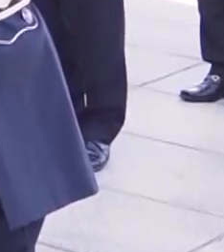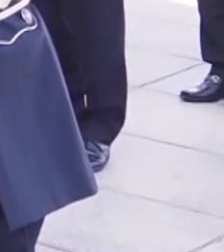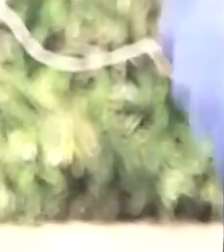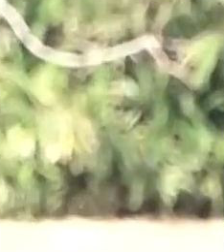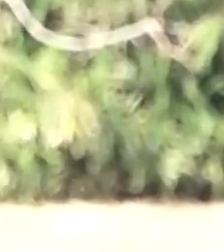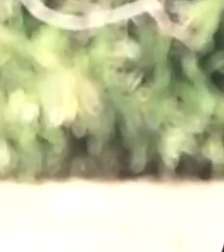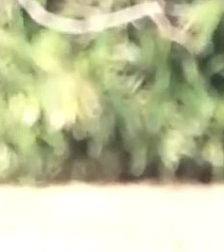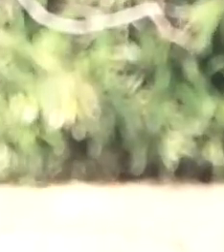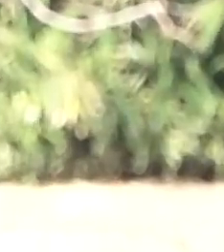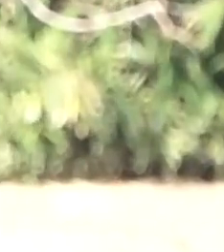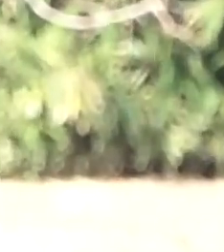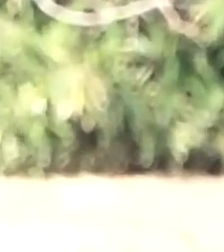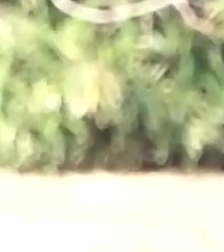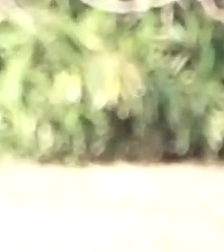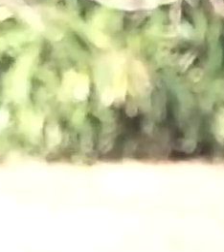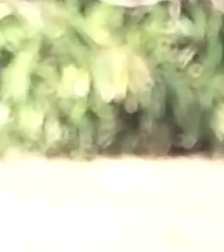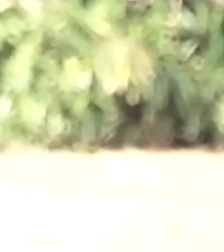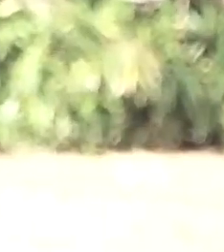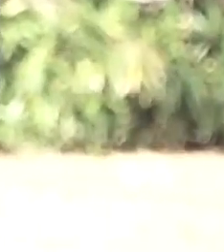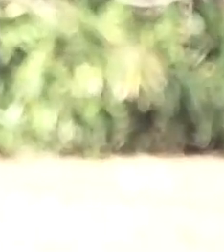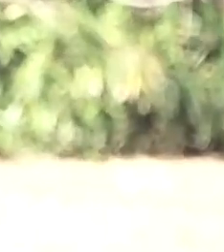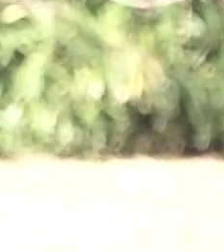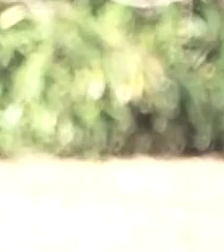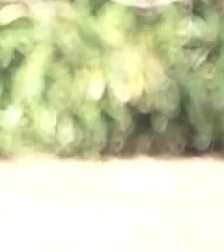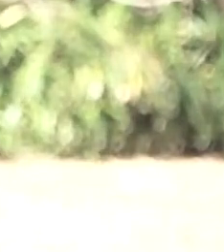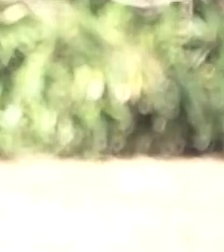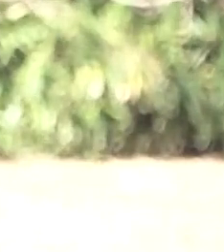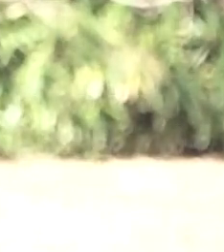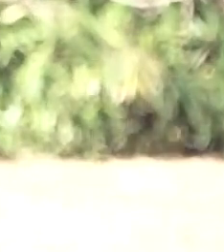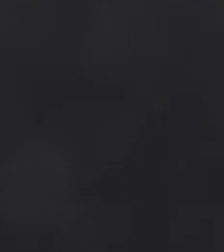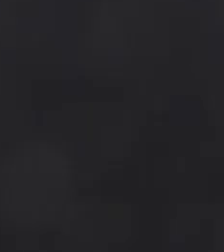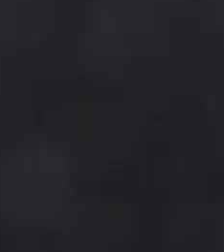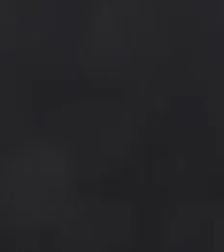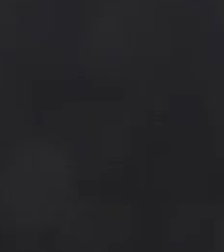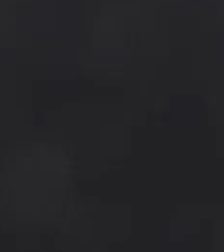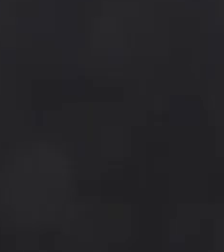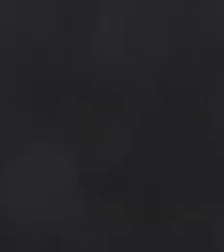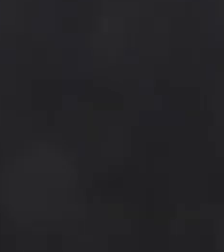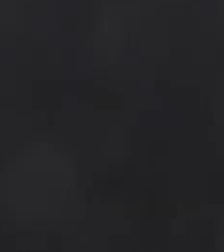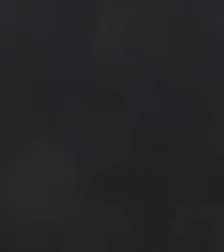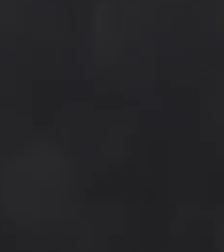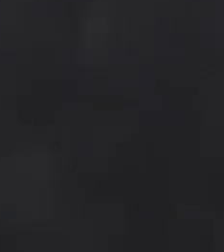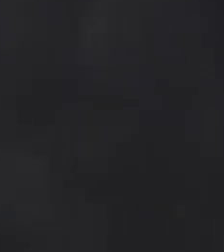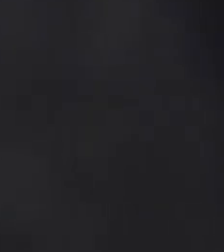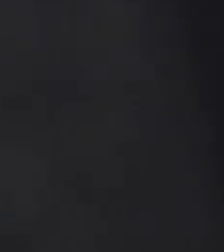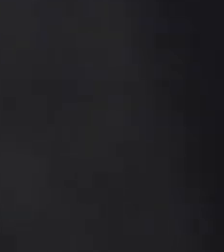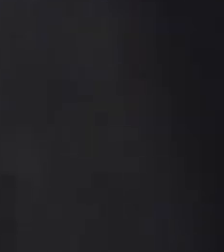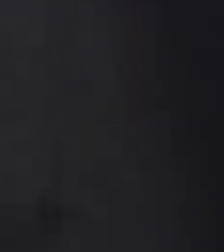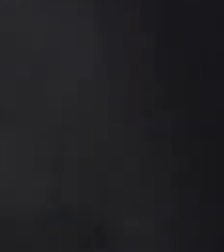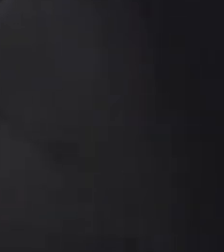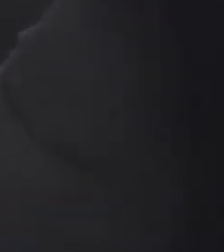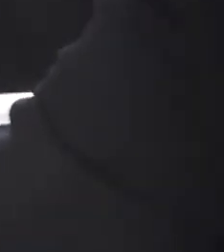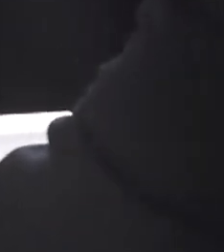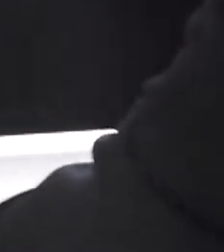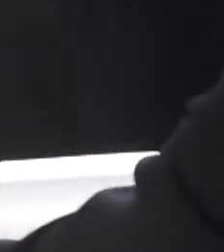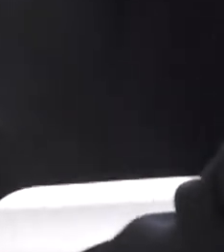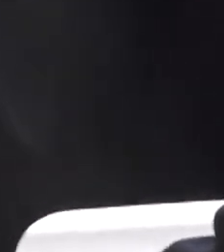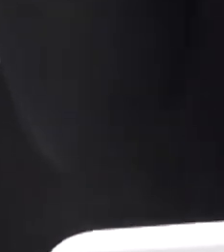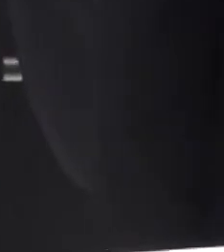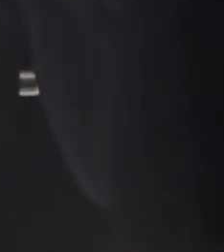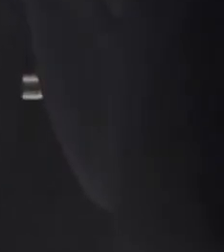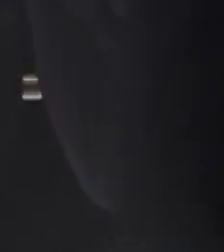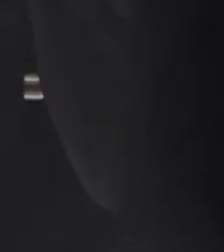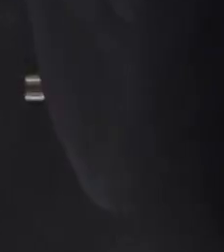졸업했고 제29회 사법시험에 합격한 뒤 서울중앙지방법원 부장판사, 서울고등법원 부장판사 등을